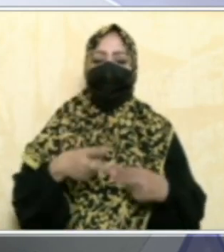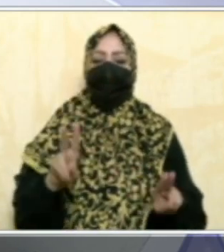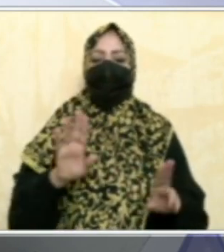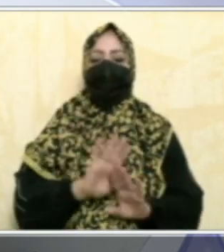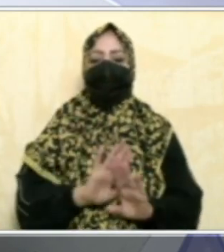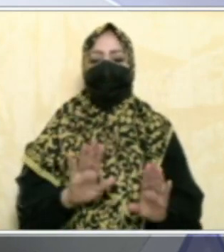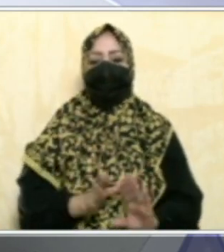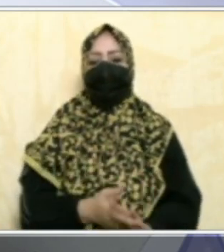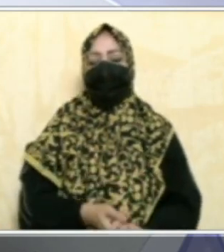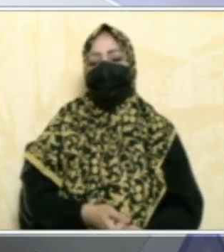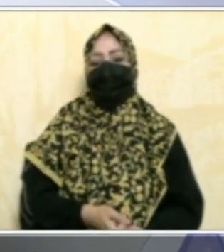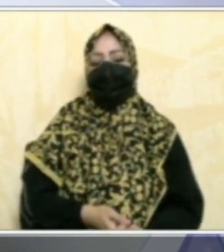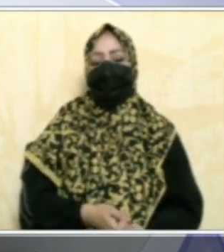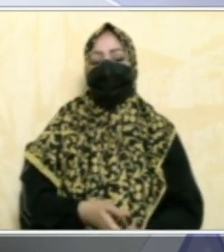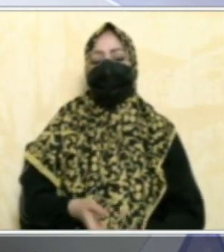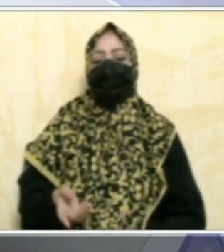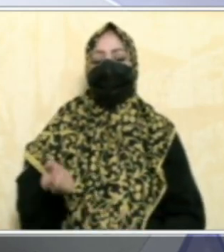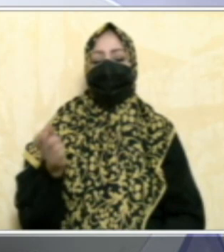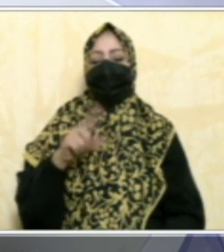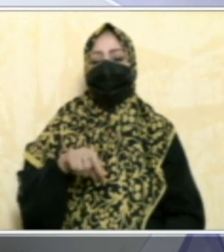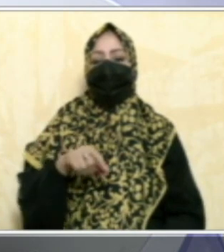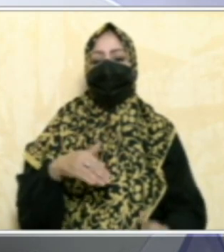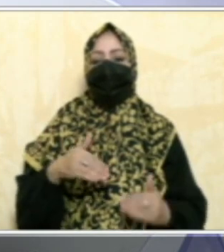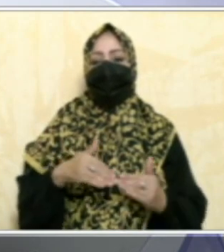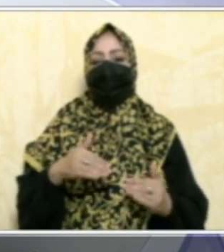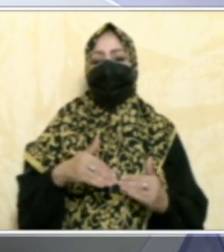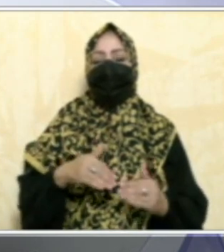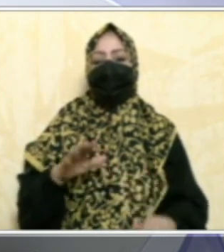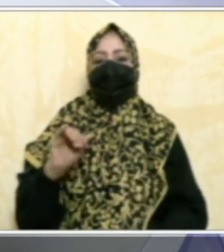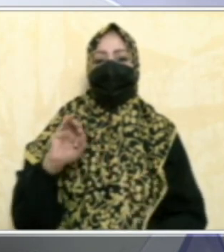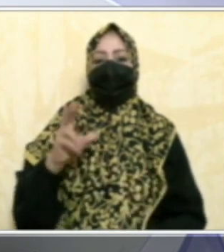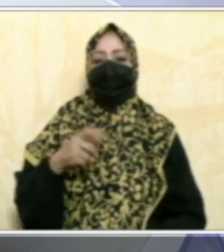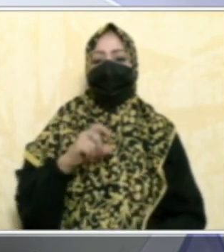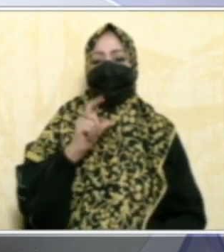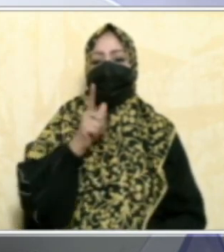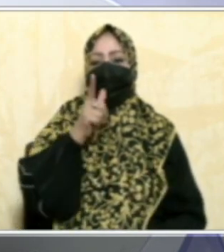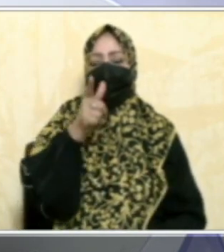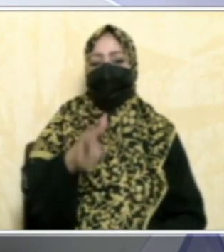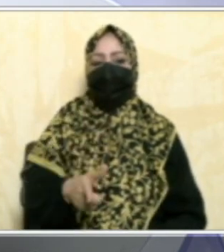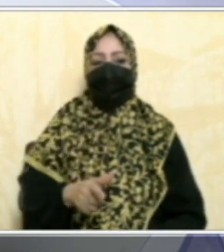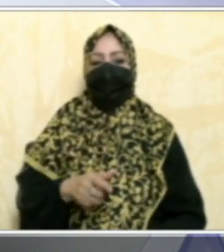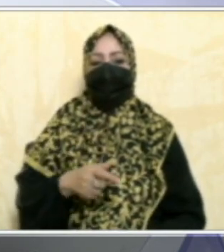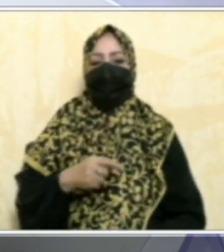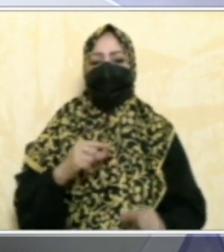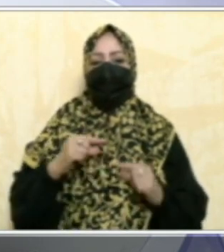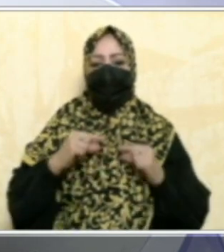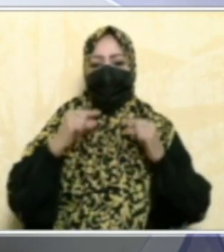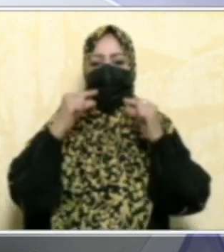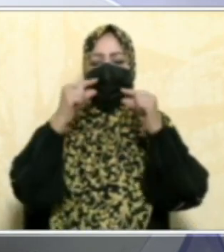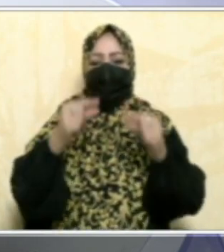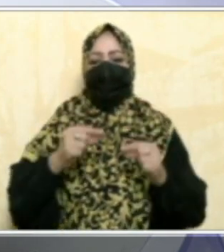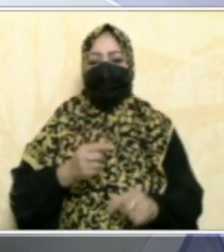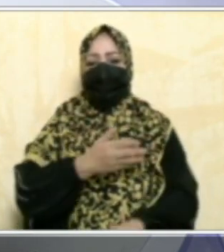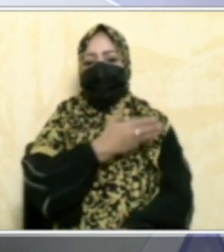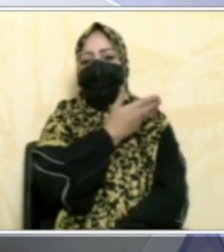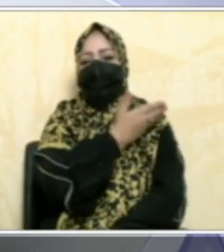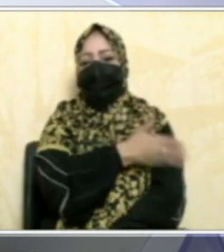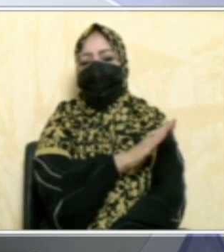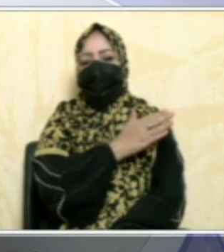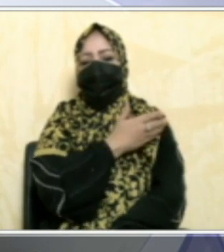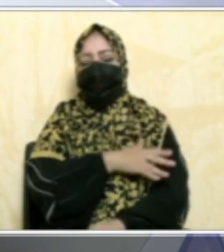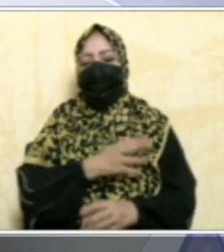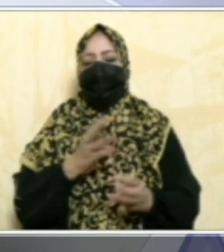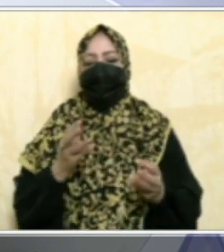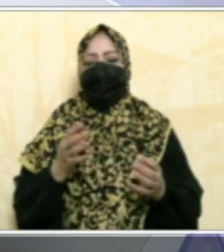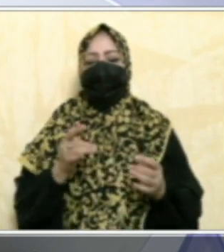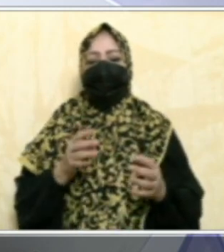المهدي من الجنوب قال الحديث إني أستغفر الله يعني 70 مرة، هل يتقيد بالسبعين؟ أولا يا